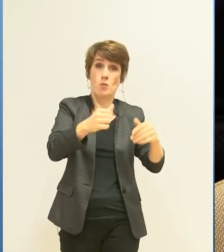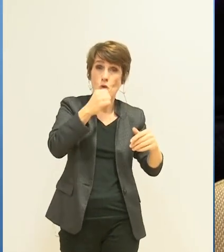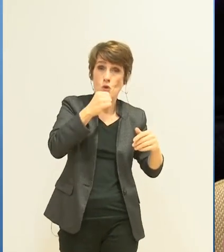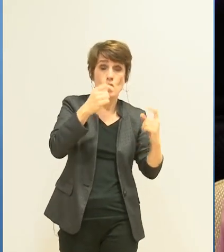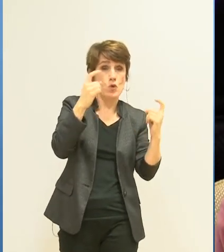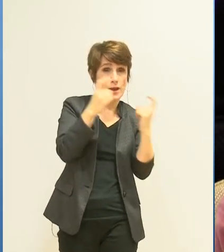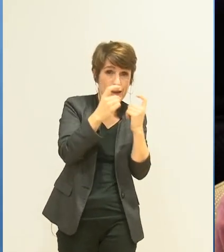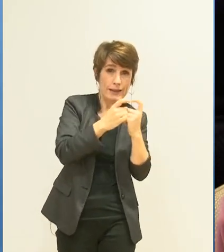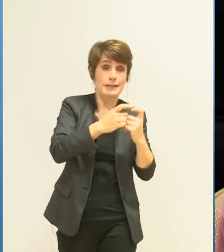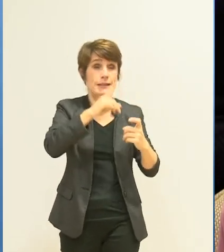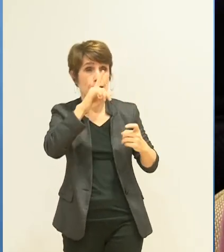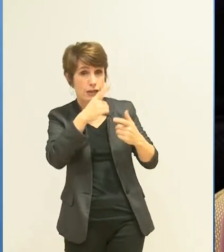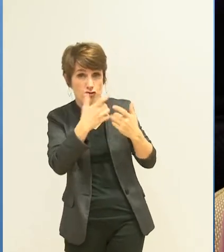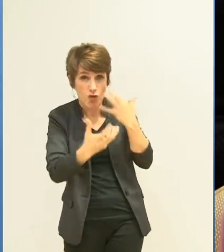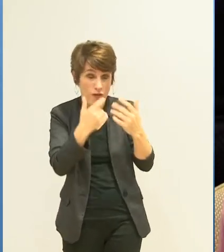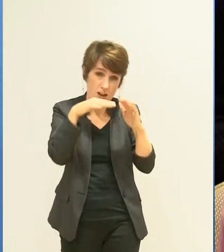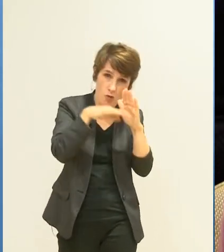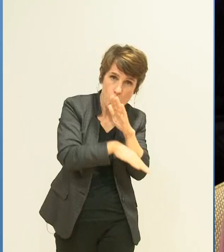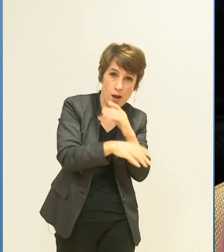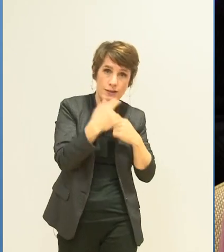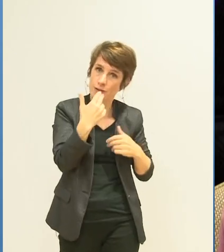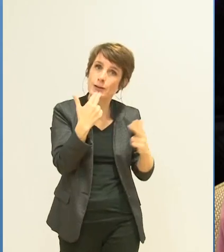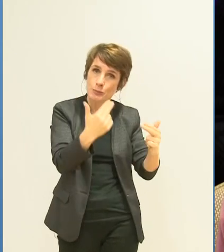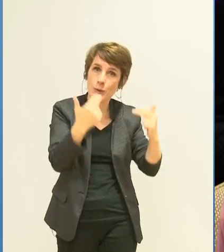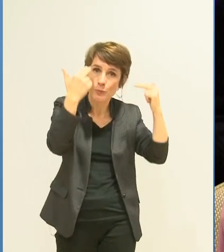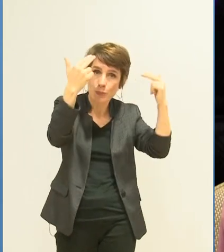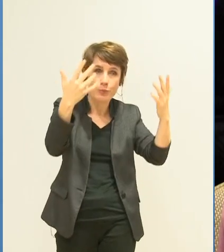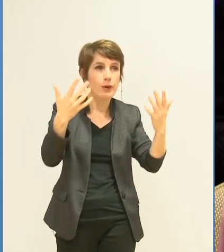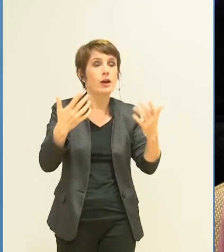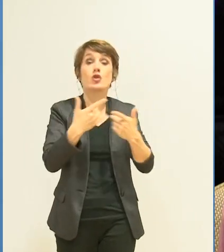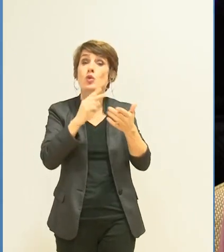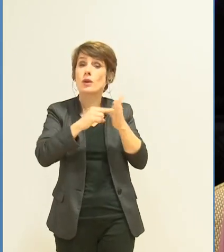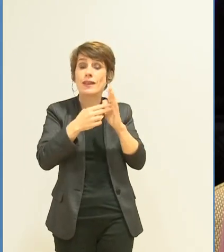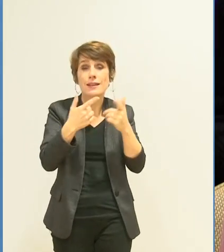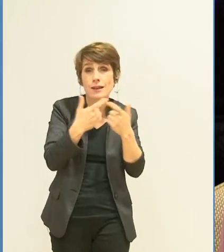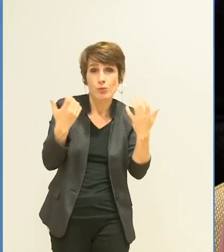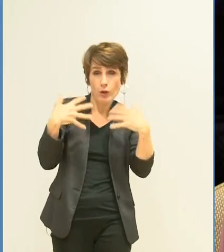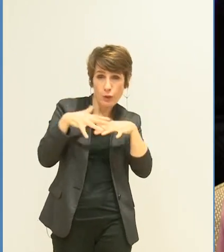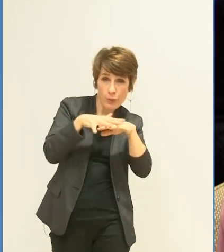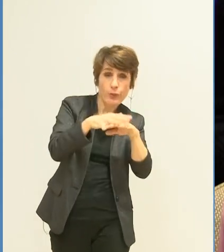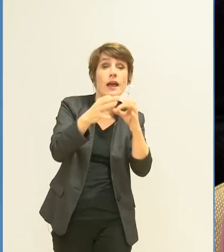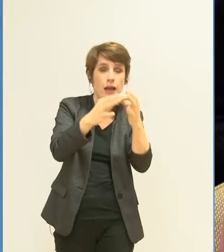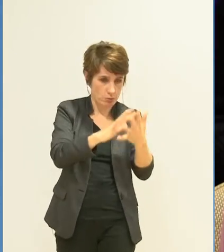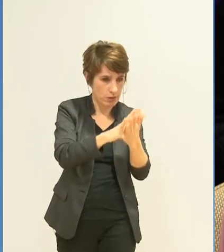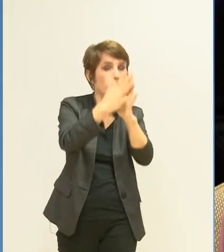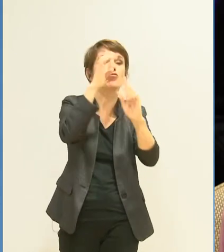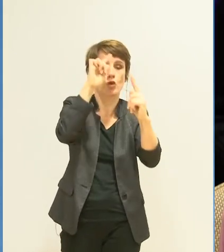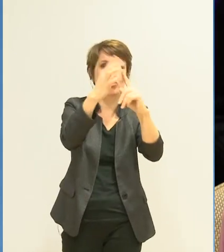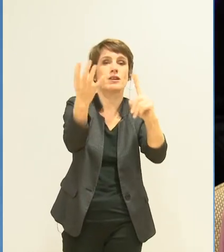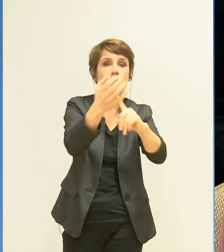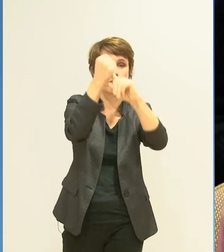d'économie d'énergie le progrès technique et la mutualisation de certains espaces permettent de tendre vers ces objectifs